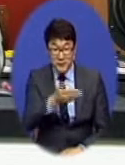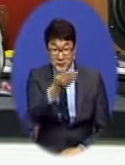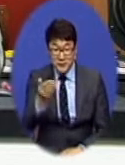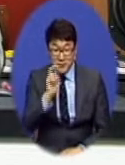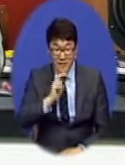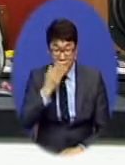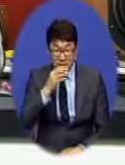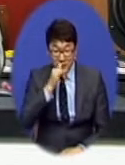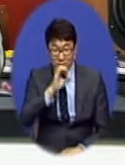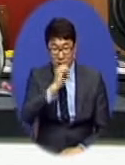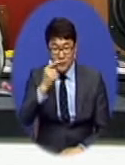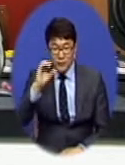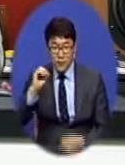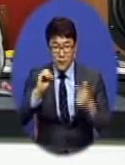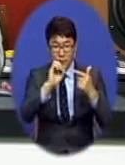수 있습니다. 네,